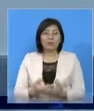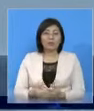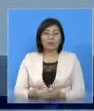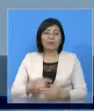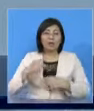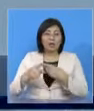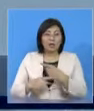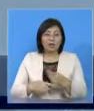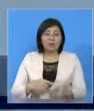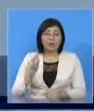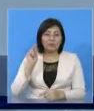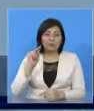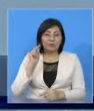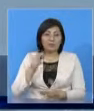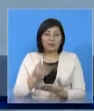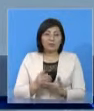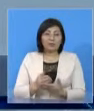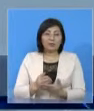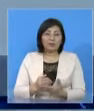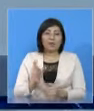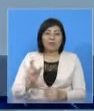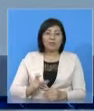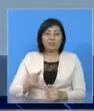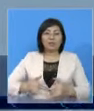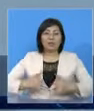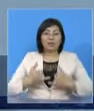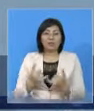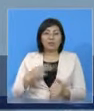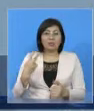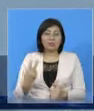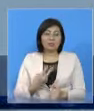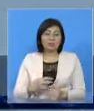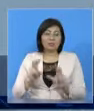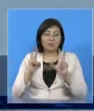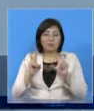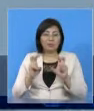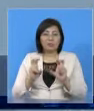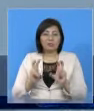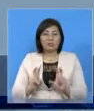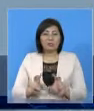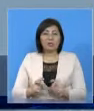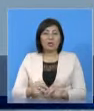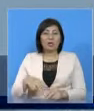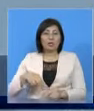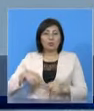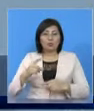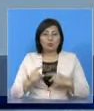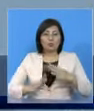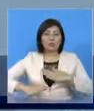арғарай насихаттап берген, сондай жандарға арналған. Екінші номинация ол туған жер